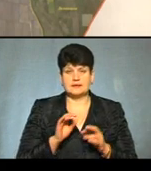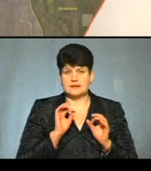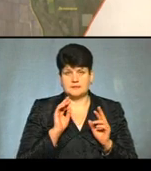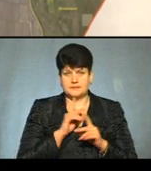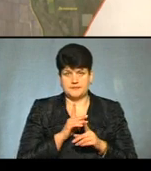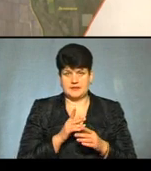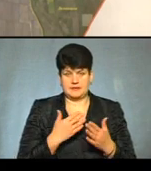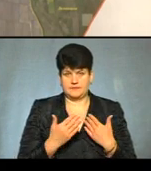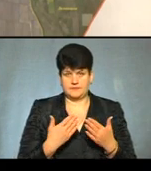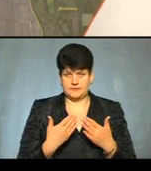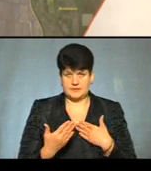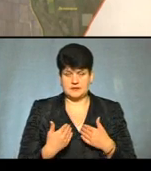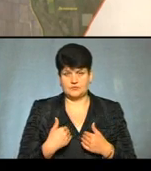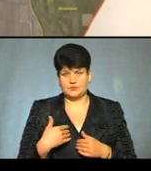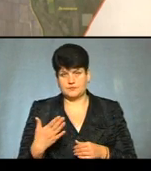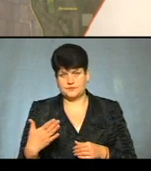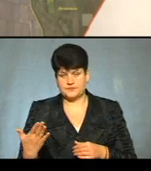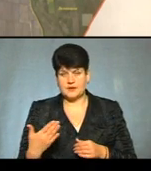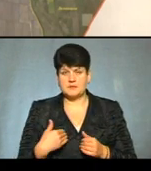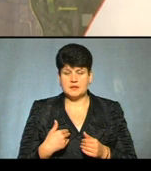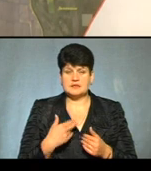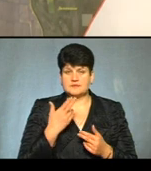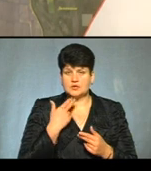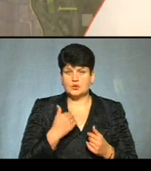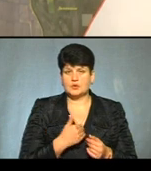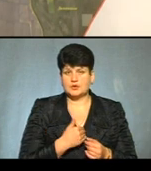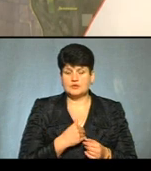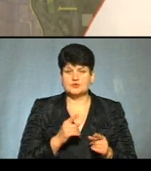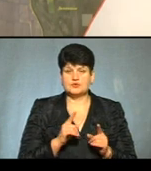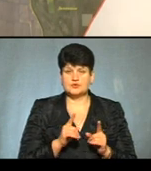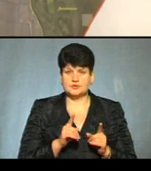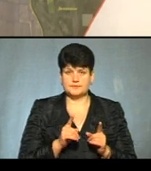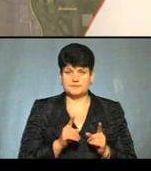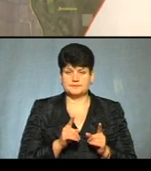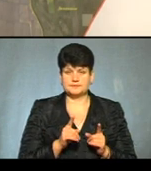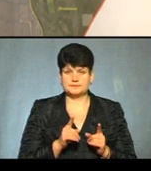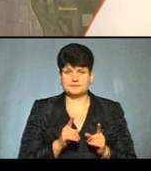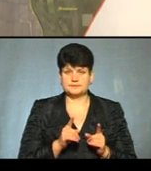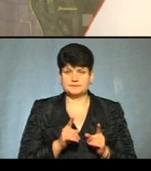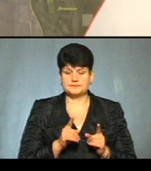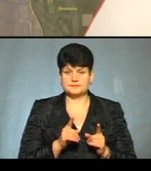державницький підхід буде з мого боку, але мені б, звичайно, хотілося б, щоб